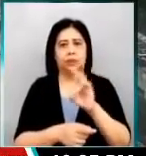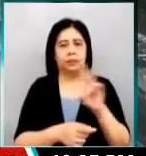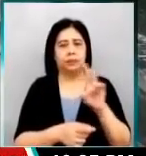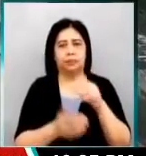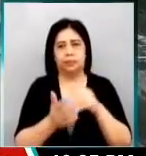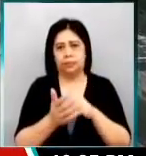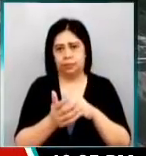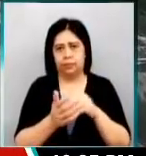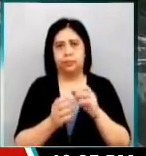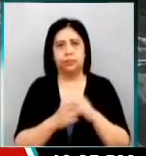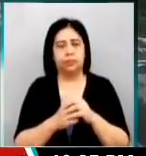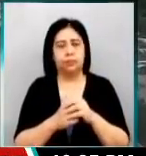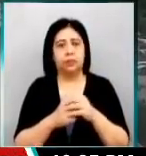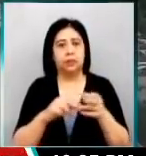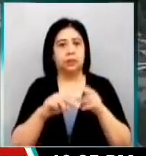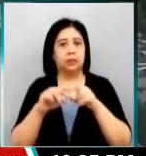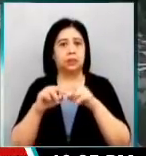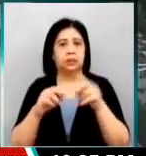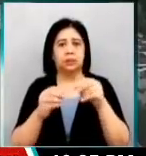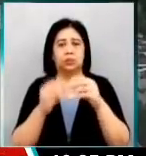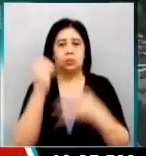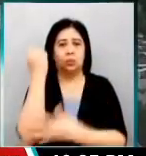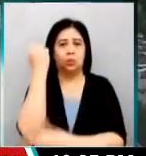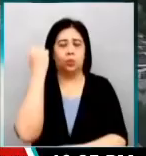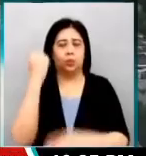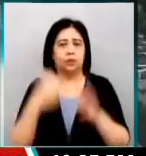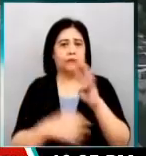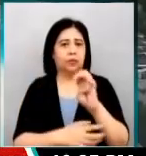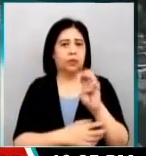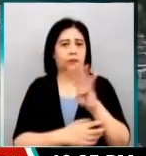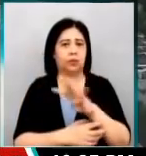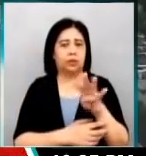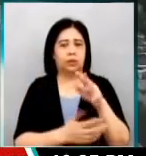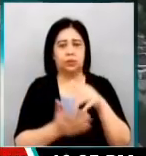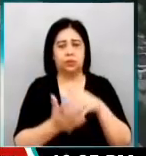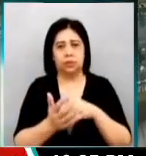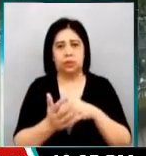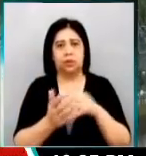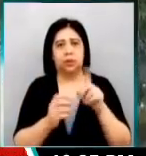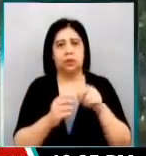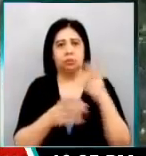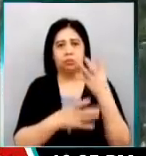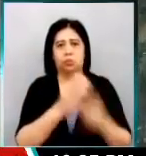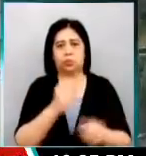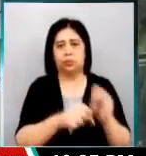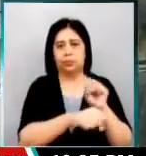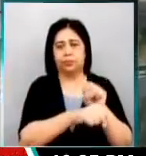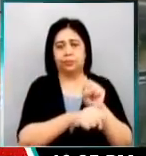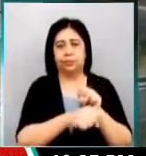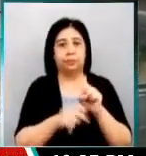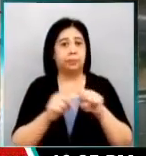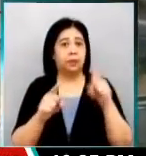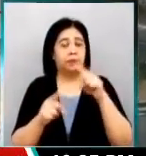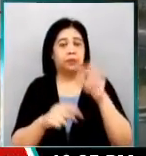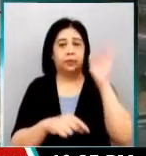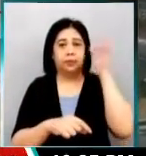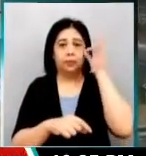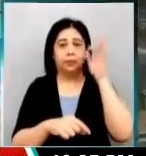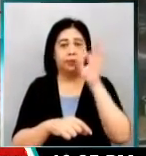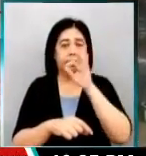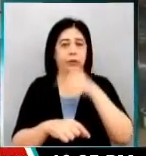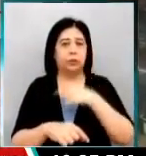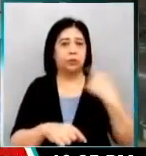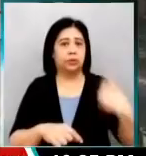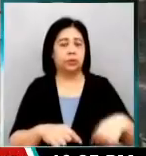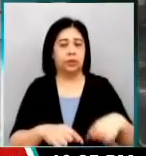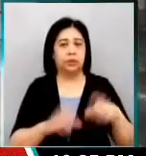ang nadaragdag sa mahihirap at 444,000 ang nawawala ng trabaho. Pero para sa Federation of Filipino-Chinese Chambers of Commerce and